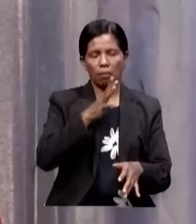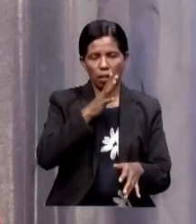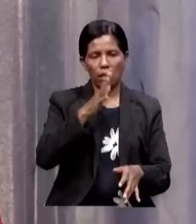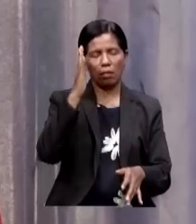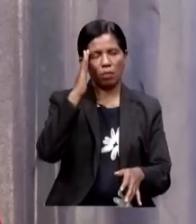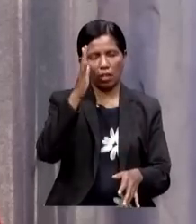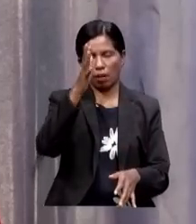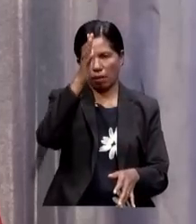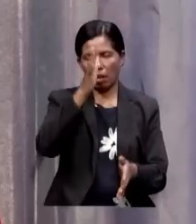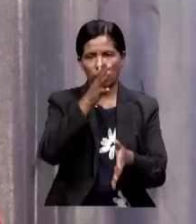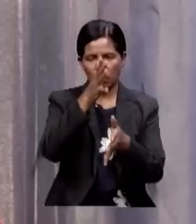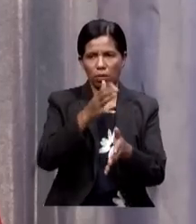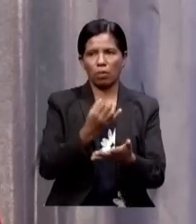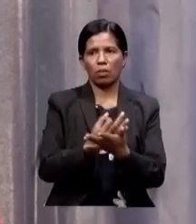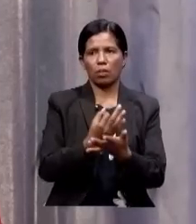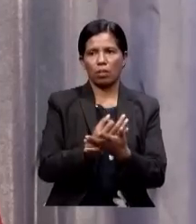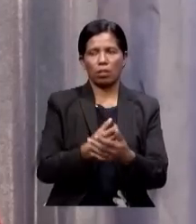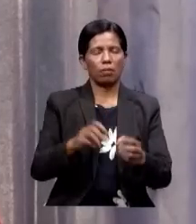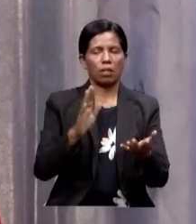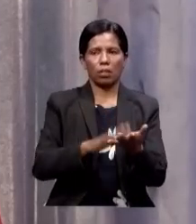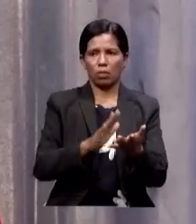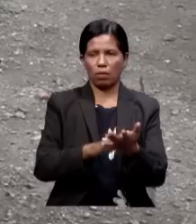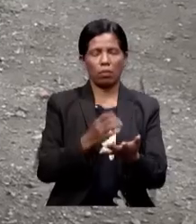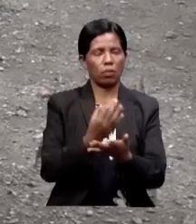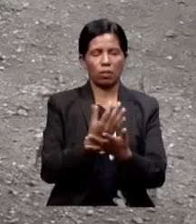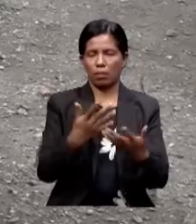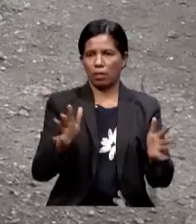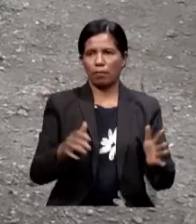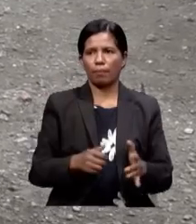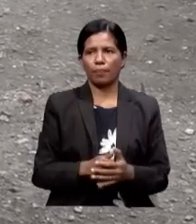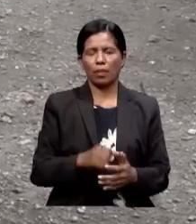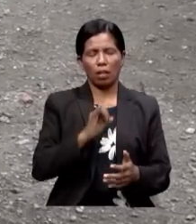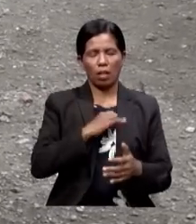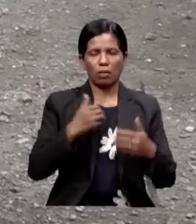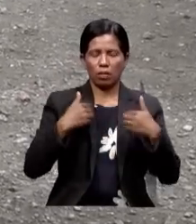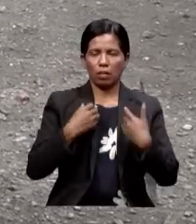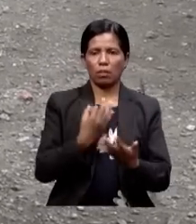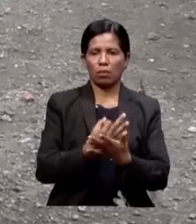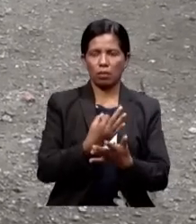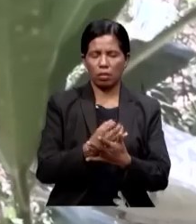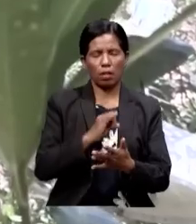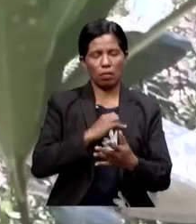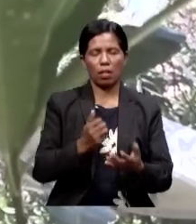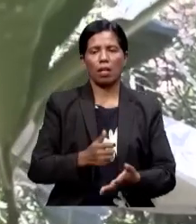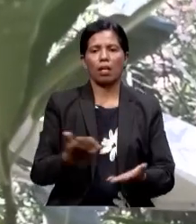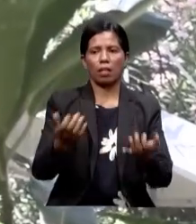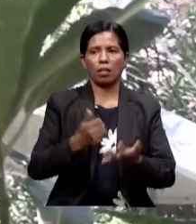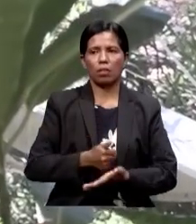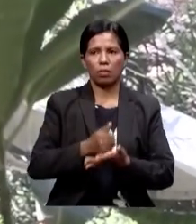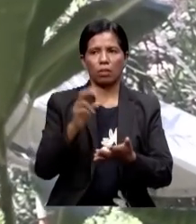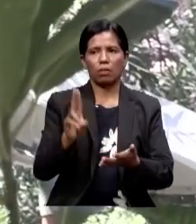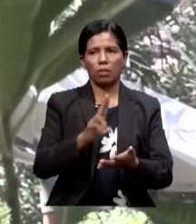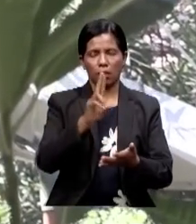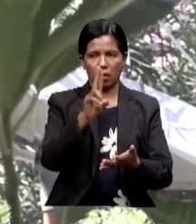osan dah hanoi bayi sekolah tam langsung bayi sekolah sekolah maklaya osan maklaya kalau hau iha osan ni akar bawain hau bakar apa hau phone ni bayi bersilari ni bayi